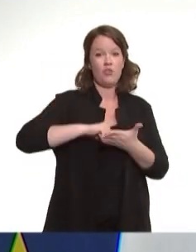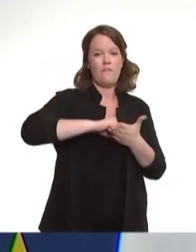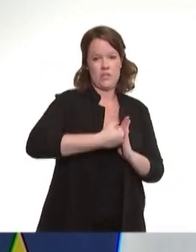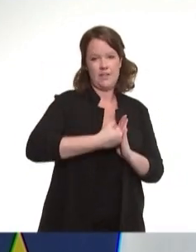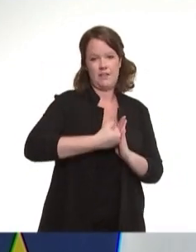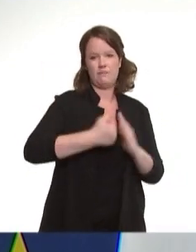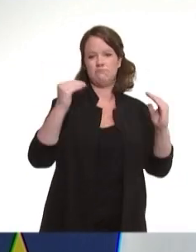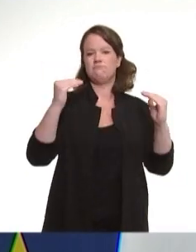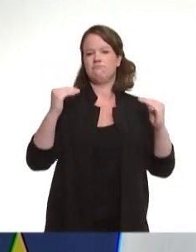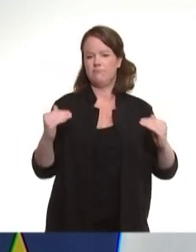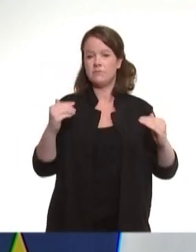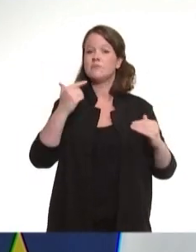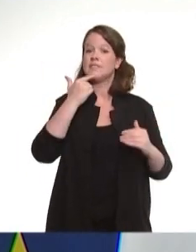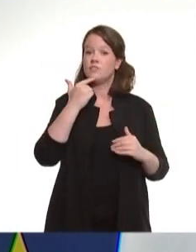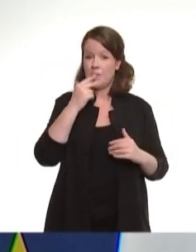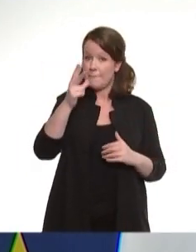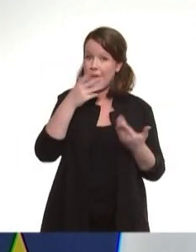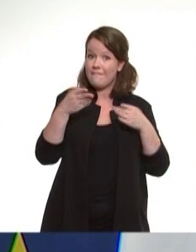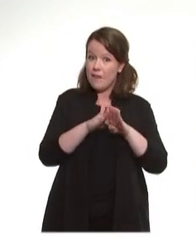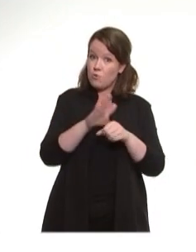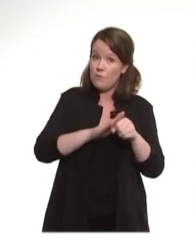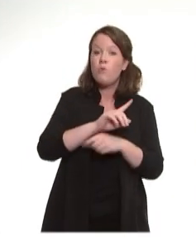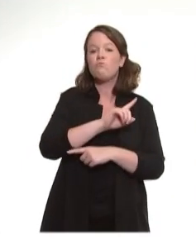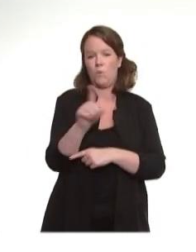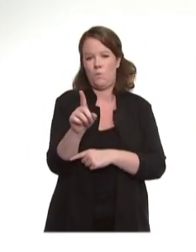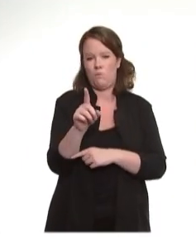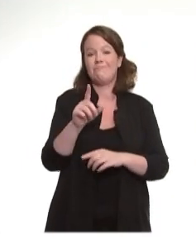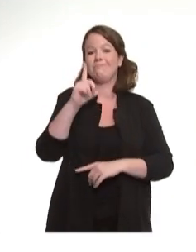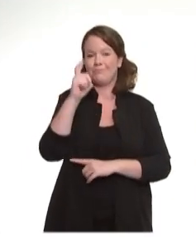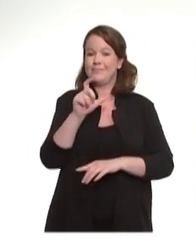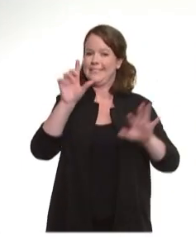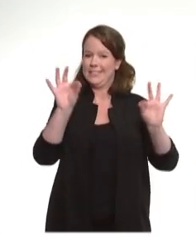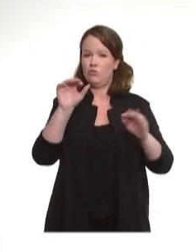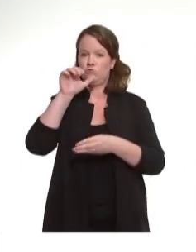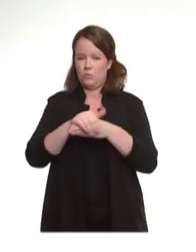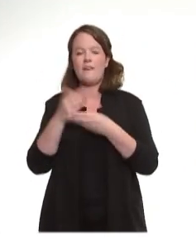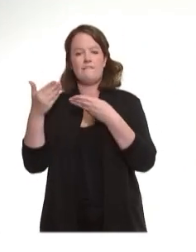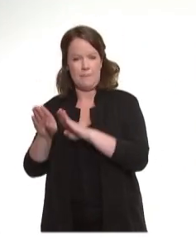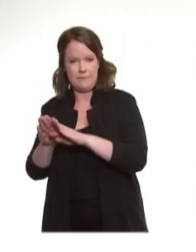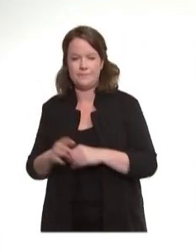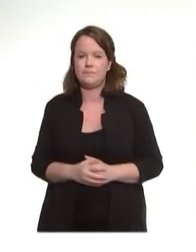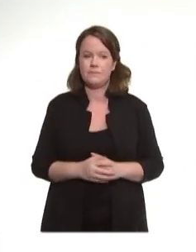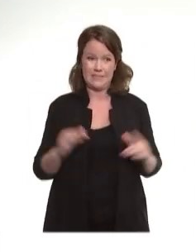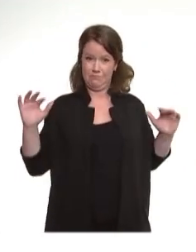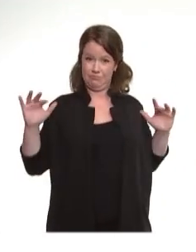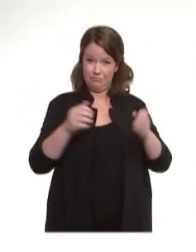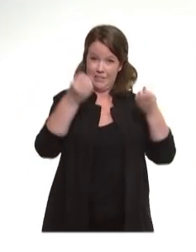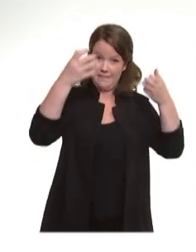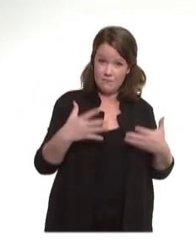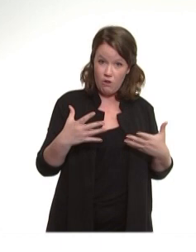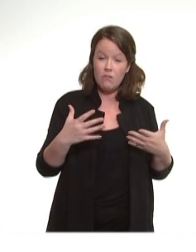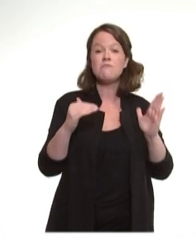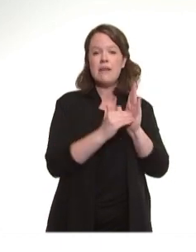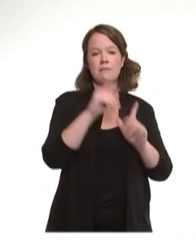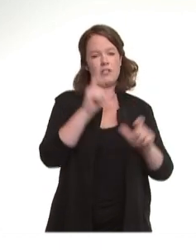ci une fermeture des bars prononcé à 22 heures l'interdiction des grands rassemblements au delà de 1000 personnes et la limitation des